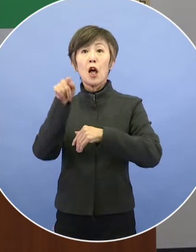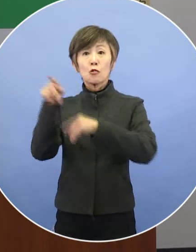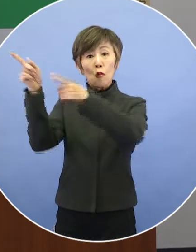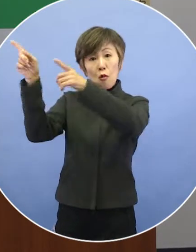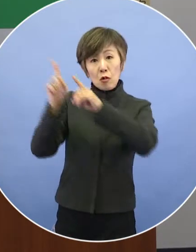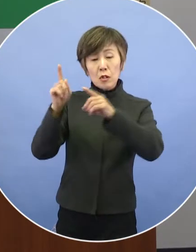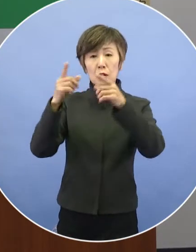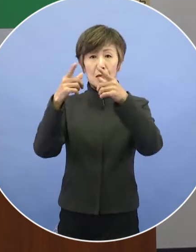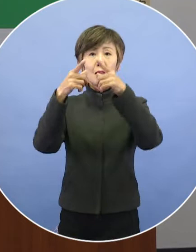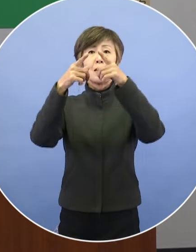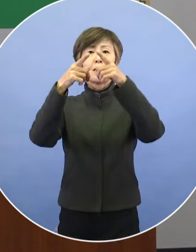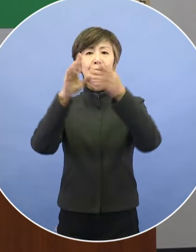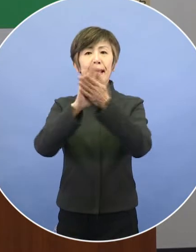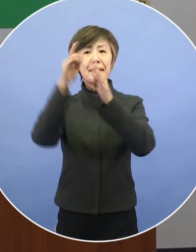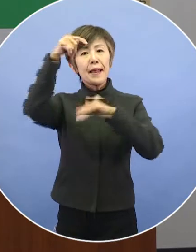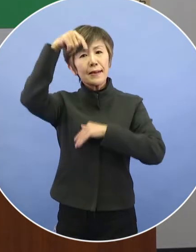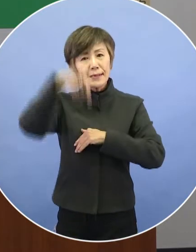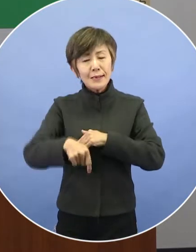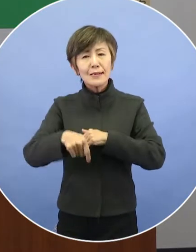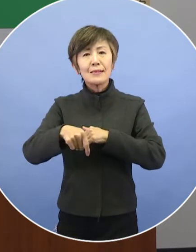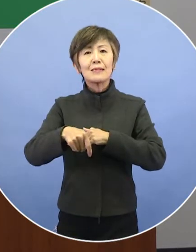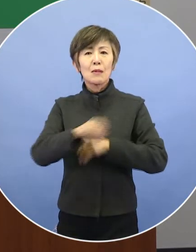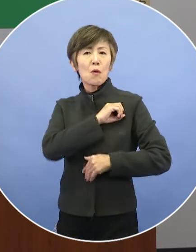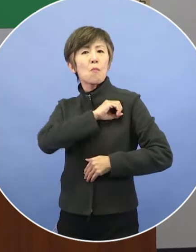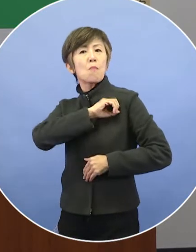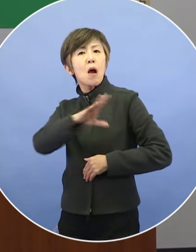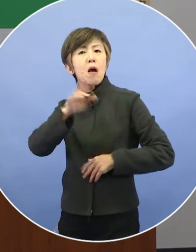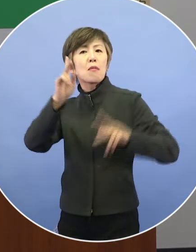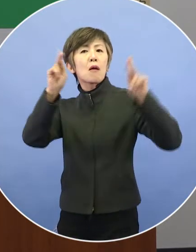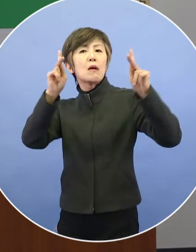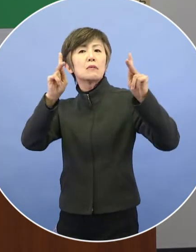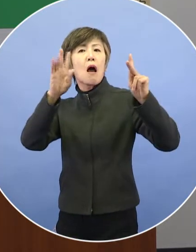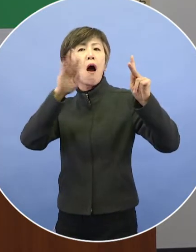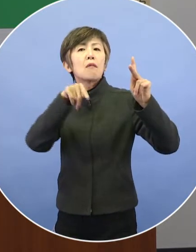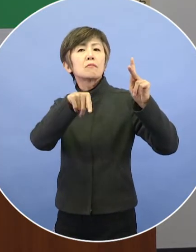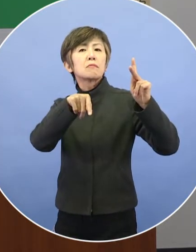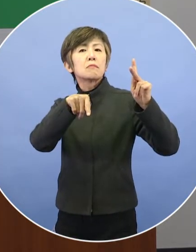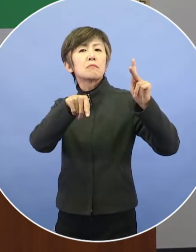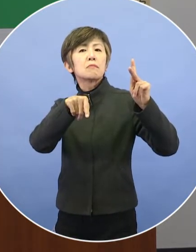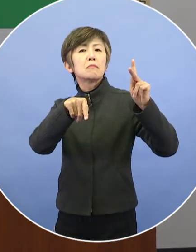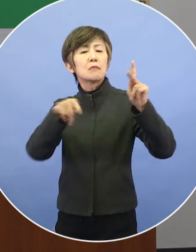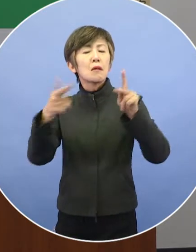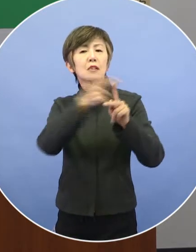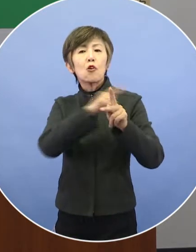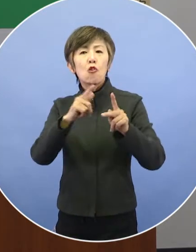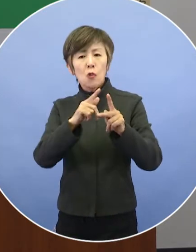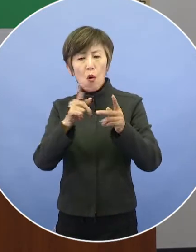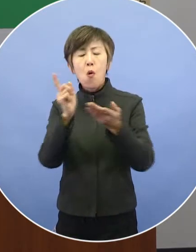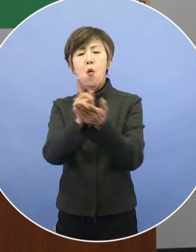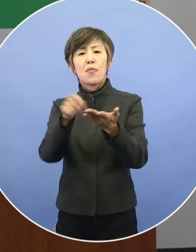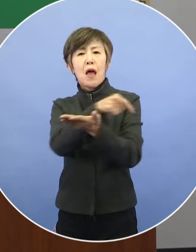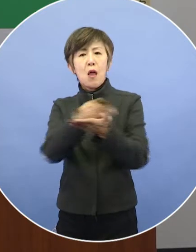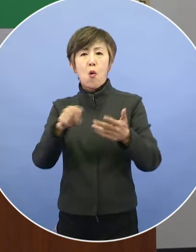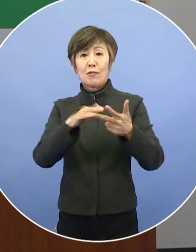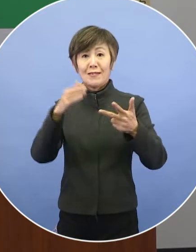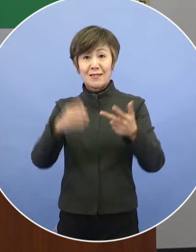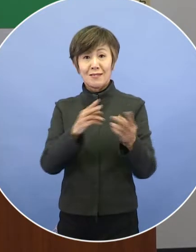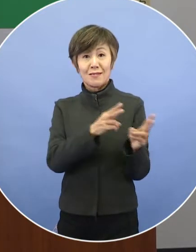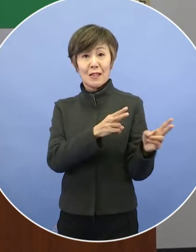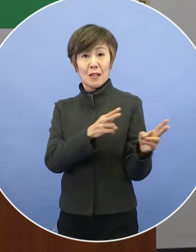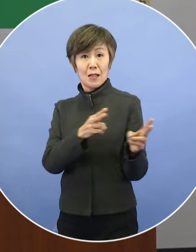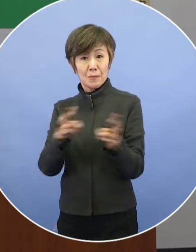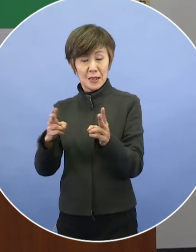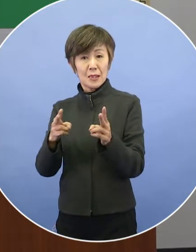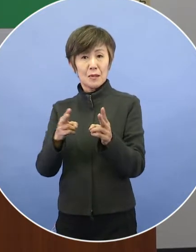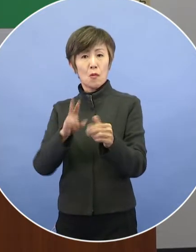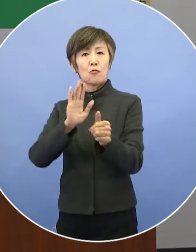こういったことを進めていこうという企業さん前向きな企業さんいらっしゃいましたのでこういった対応なんかの施設整備こういった